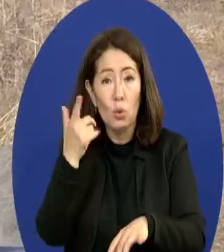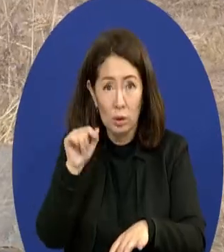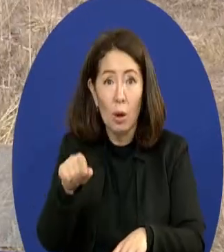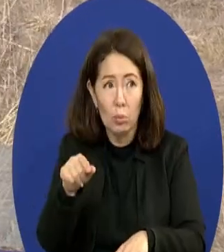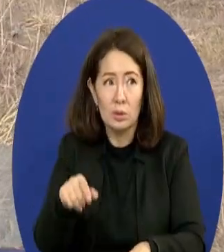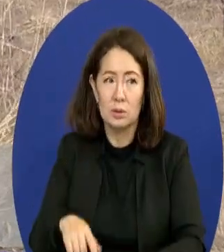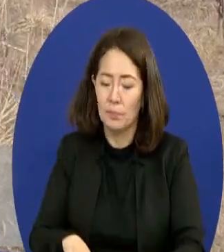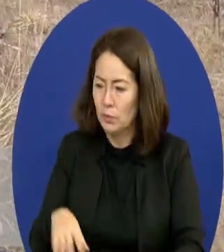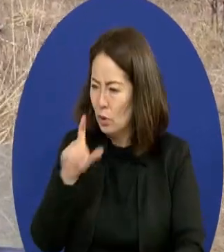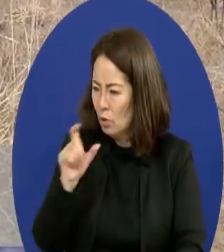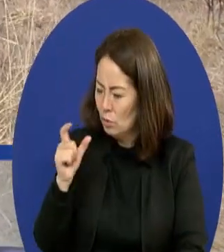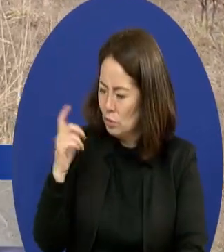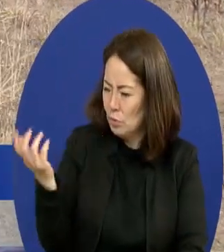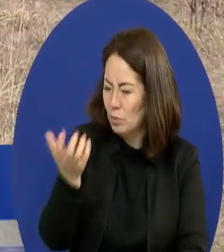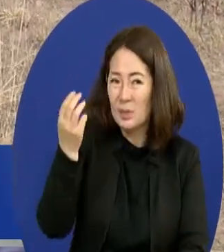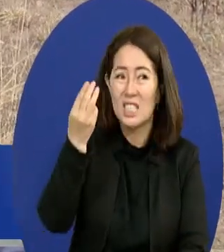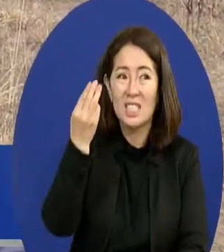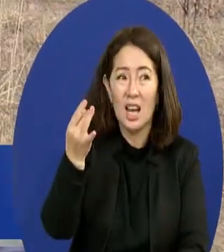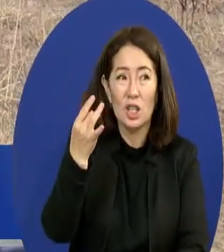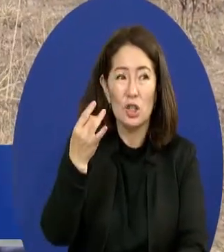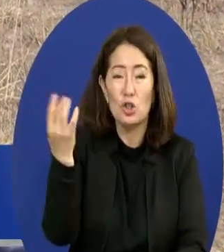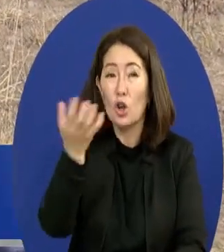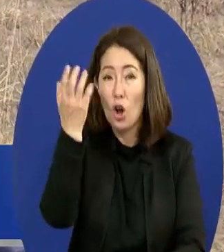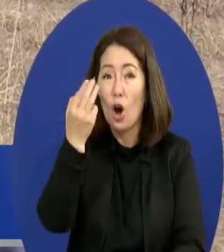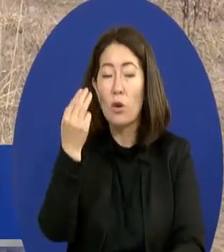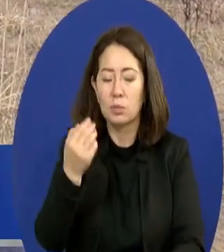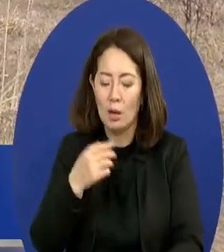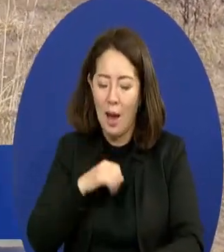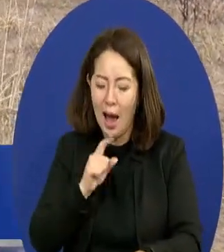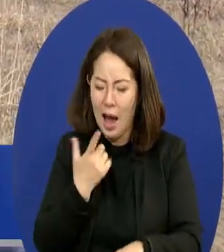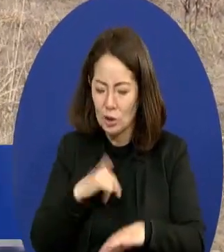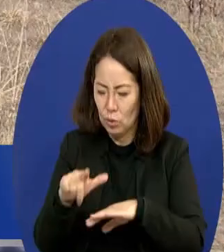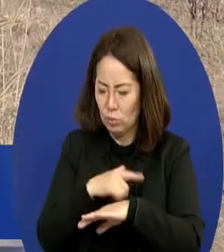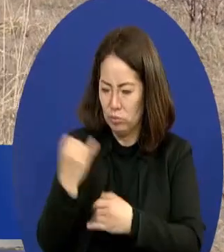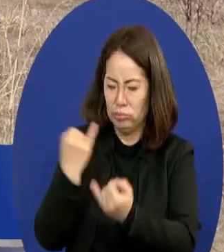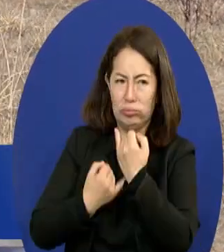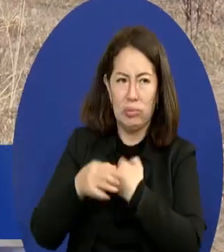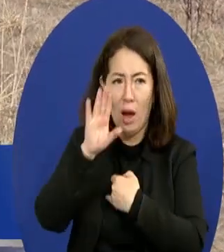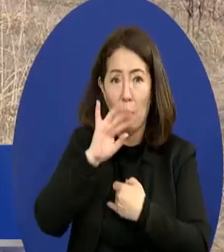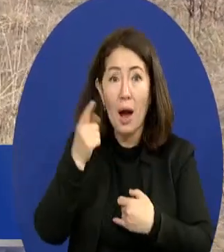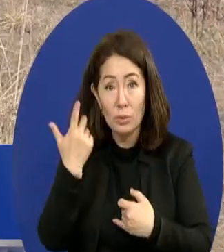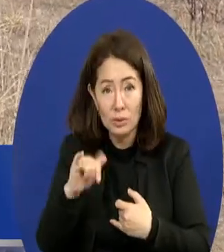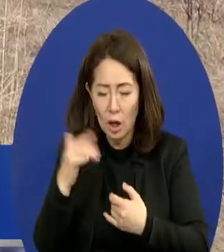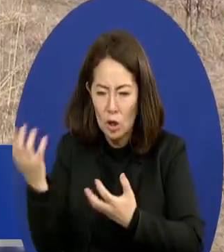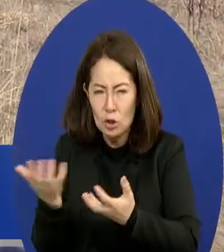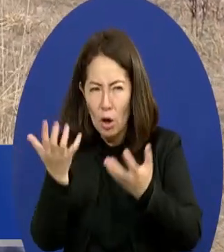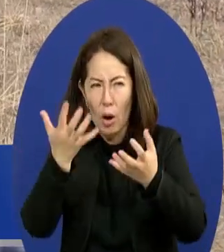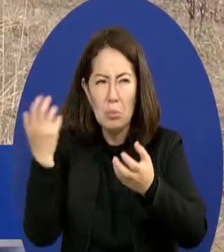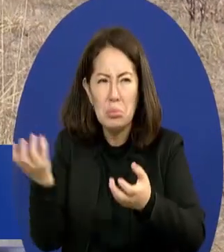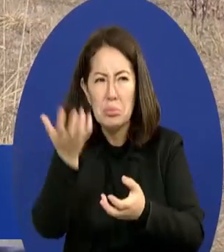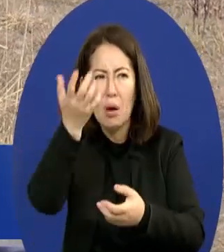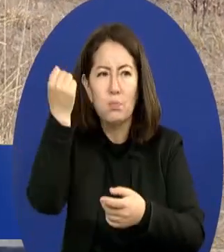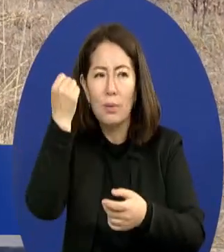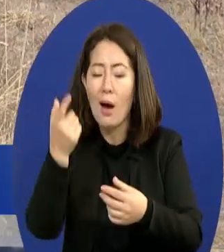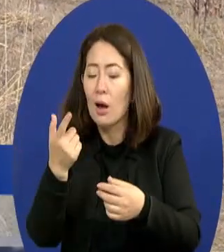Төв Азиас эхлэлтэй шар шорон шуурга Азийн орнуудын экологийн тэнцвэрт байдалд аюул учруулж байна. Тиймээс шорон шуурганы голомт болсон Монгол орныг